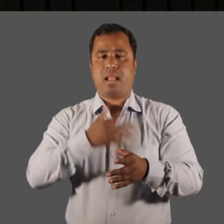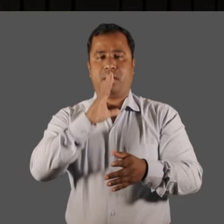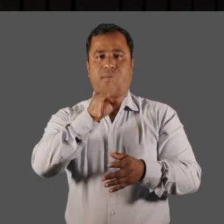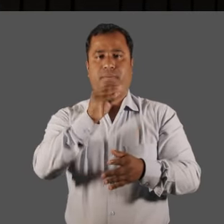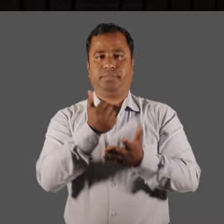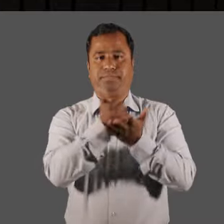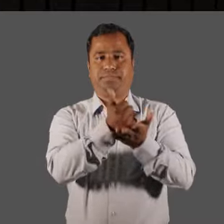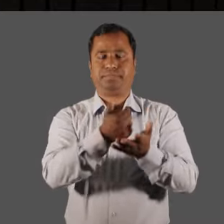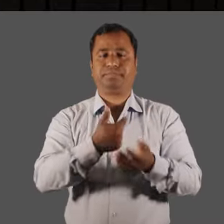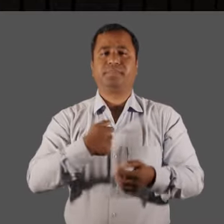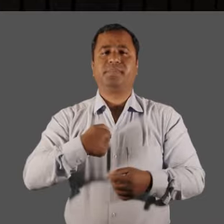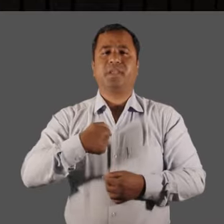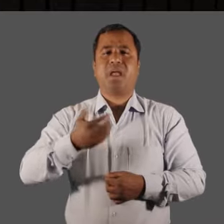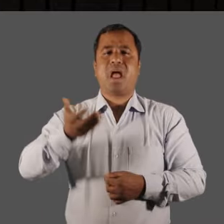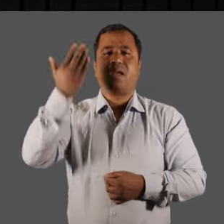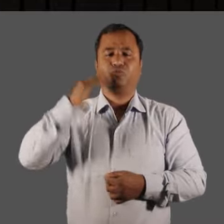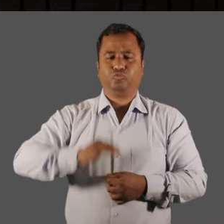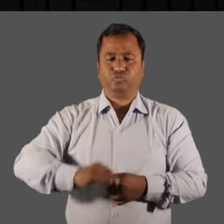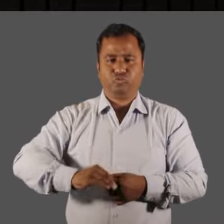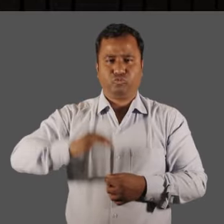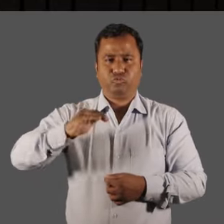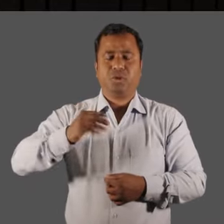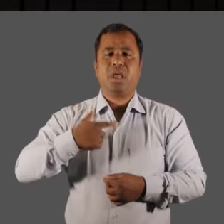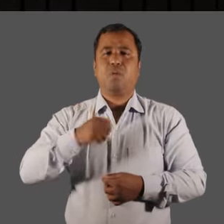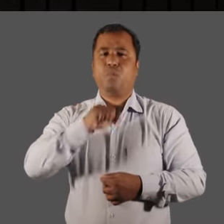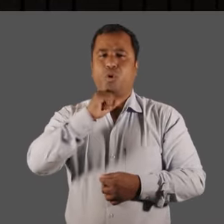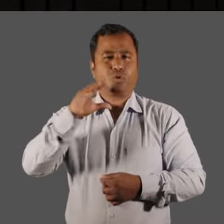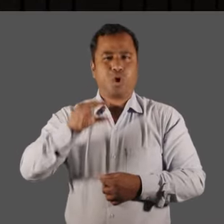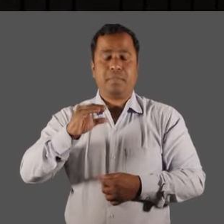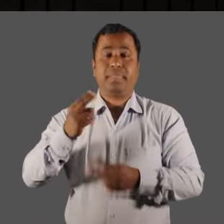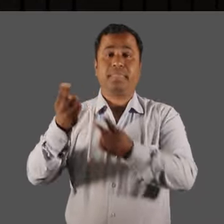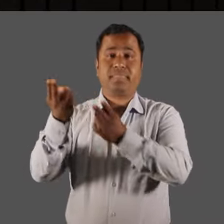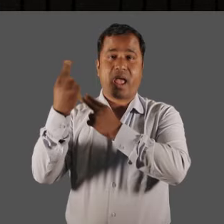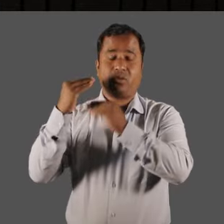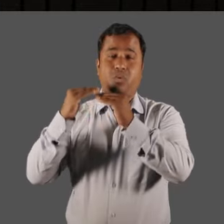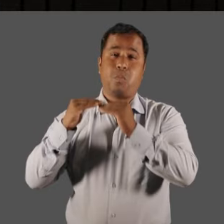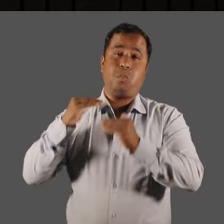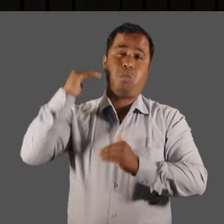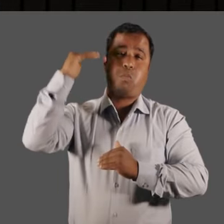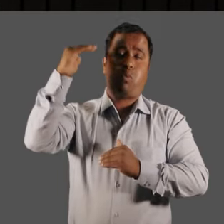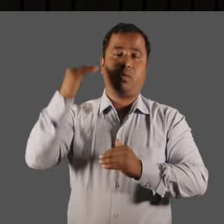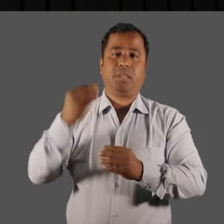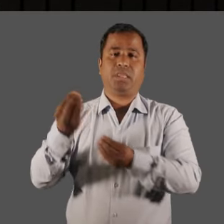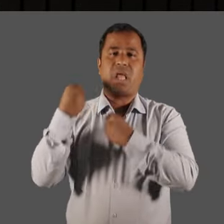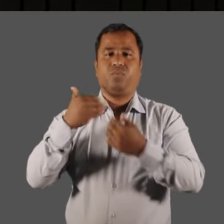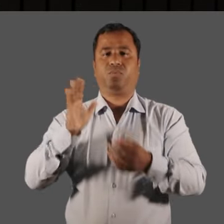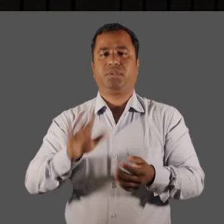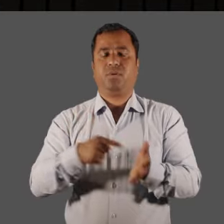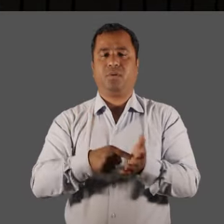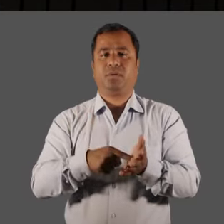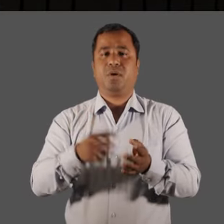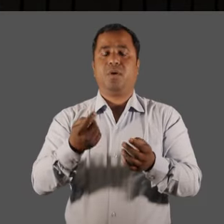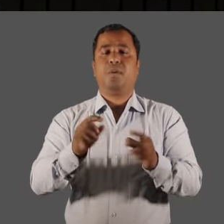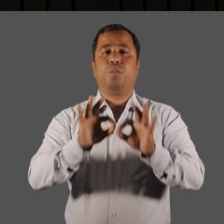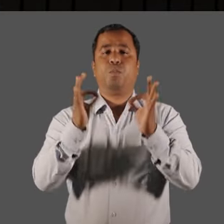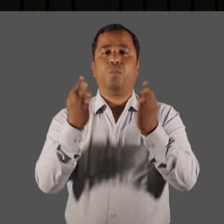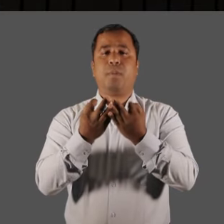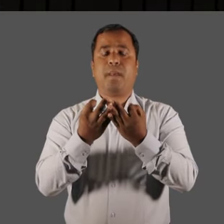আমি বলছিলাম না যে ম্যাচুরিটিটা আসলে অনেক আমার বয়সের তুলনায় আমাকে বেশি দেখাতে হয়েছে। কারণ পারিবারিক